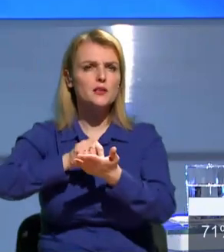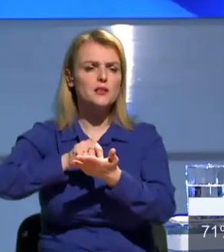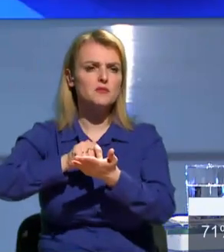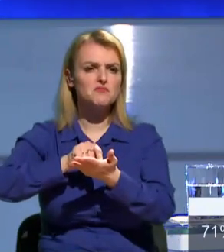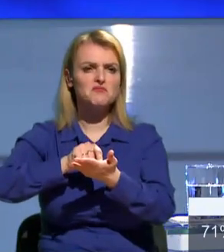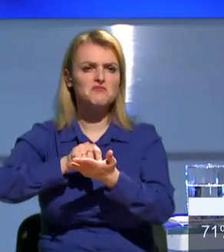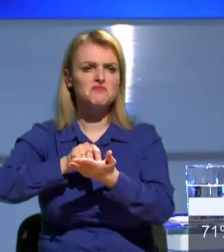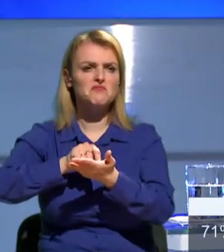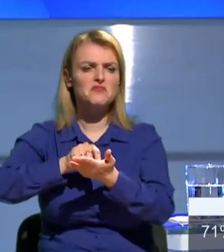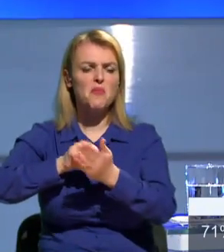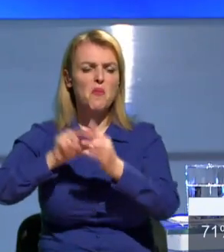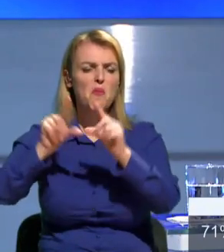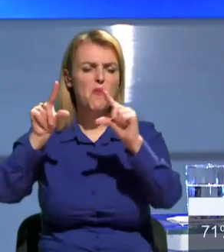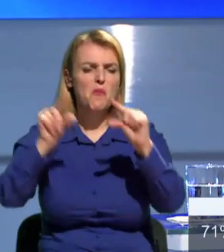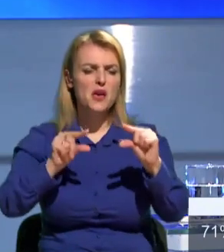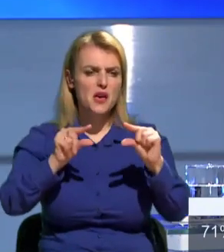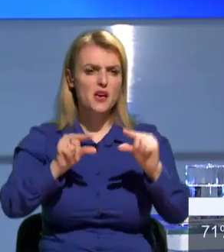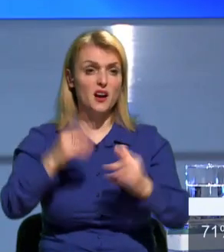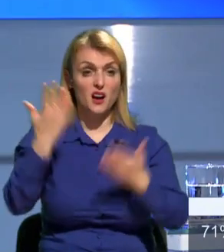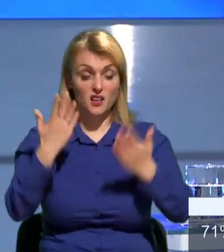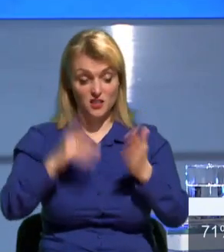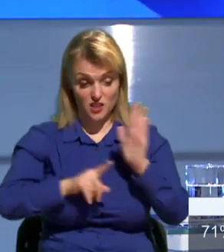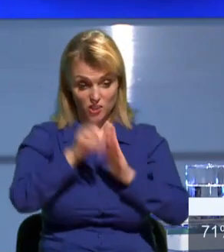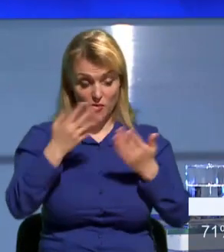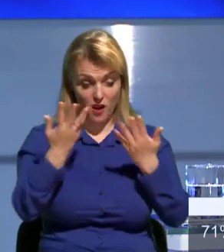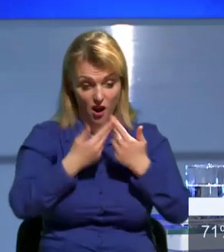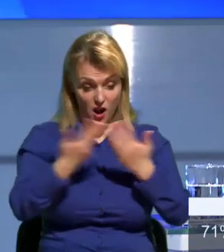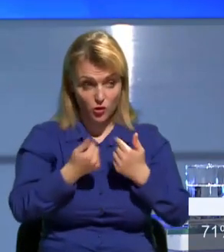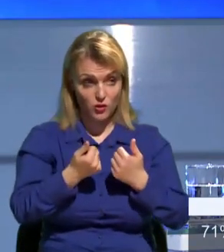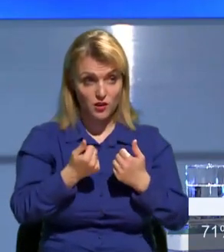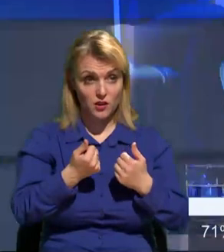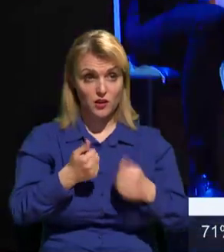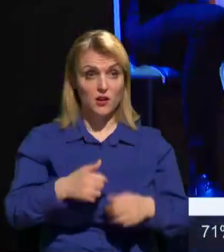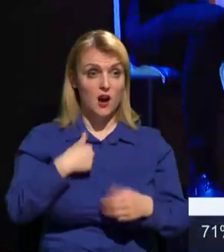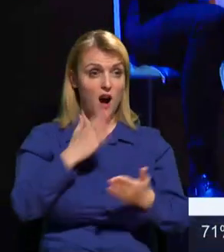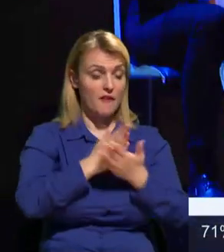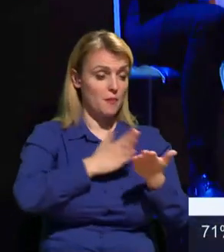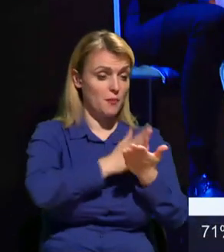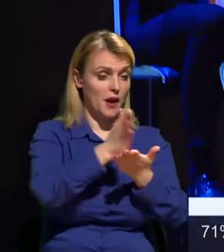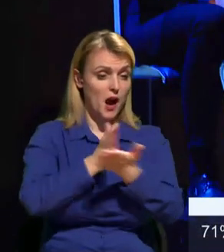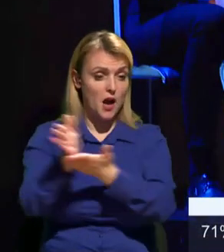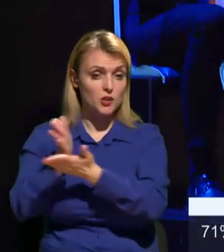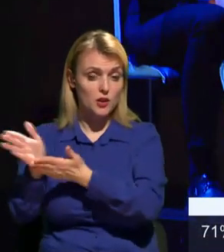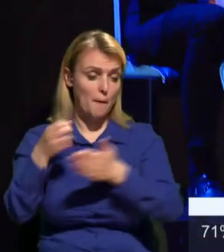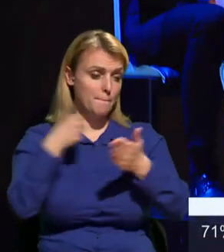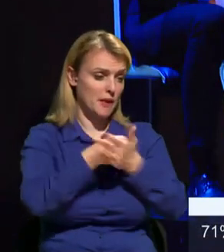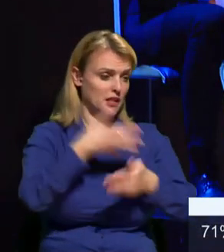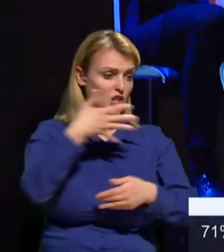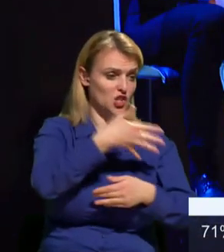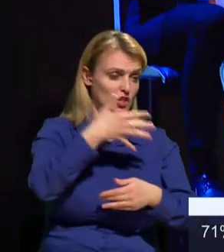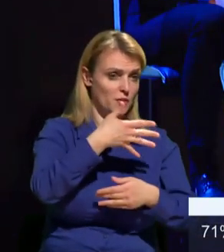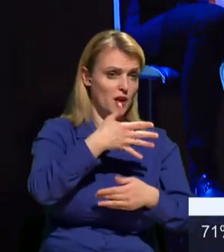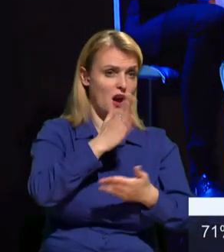majoritate, au pensii foarte joase. Adică dacă o să facem calculul, chiar le-am pe categorii, până la 5.000 de lei,